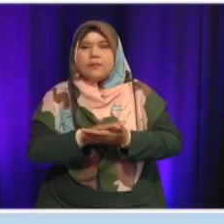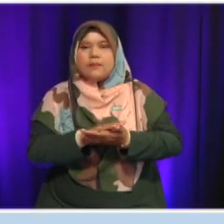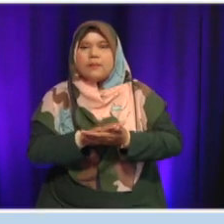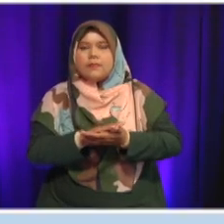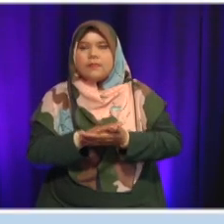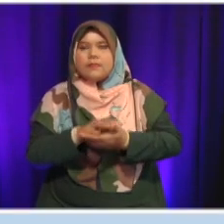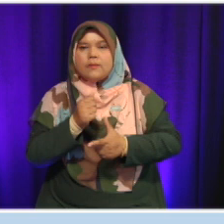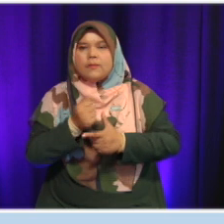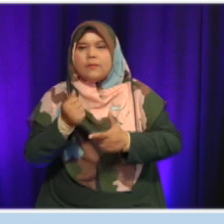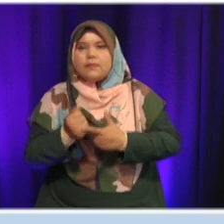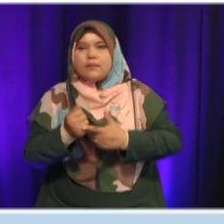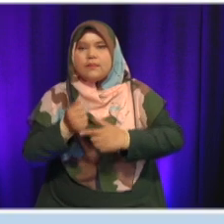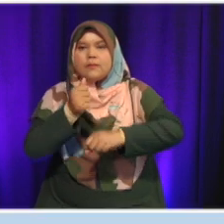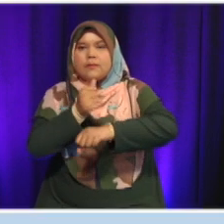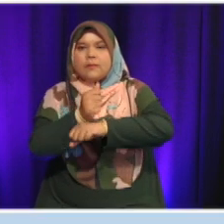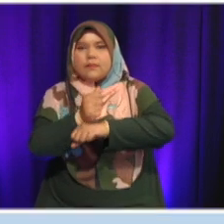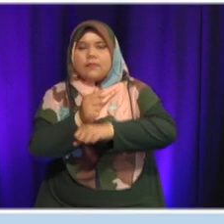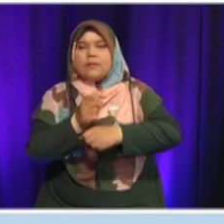aluminium emas